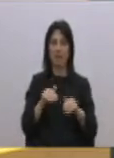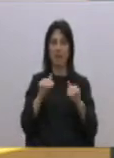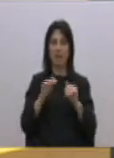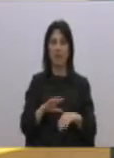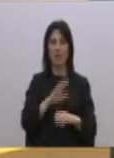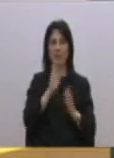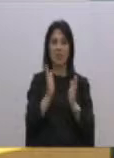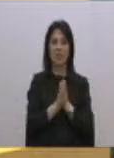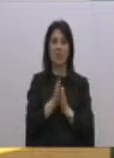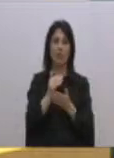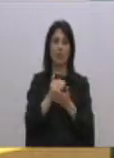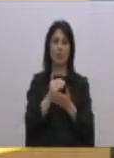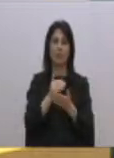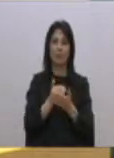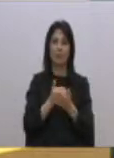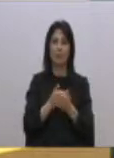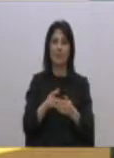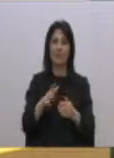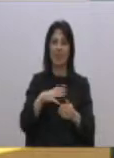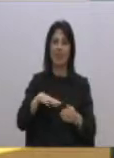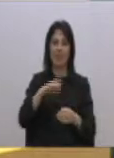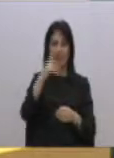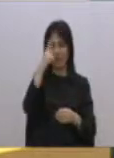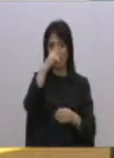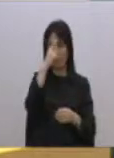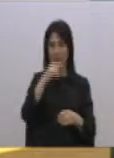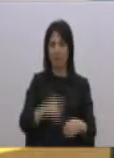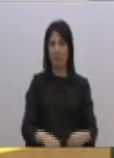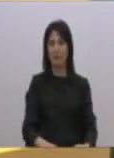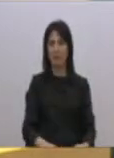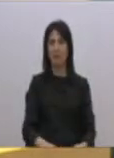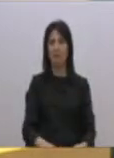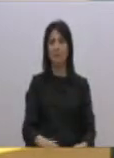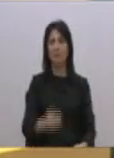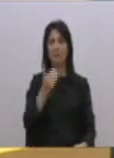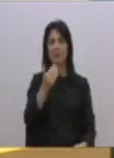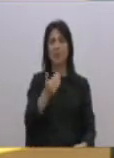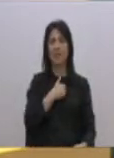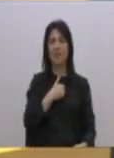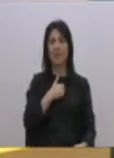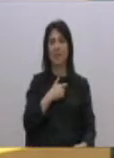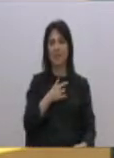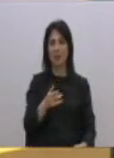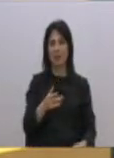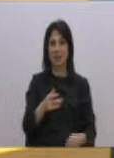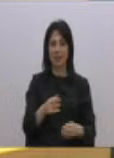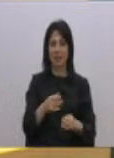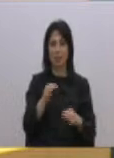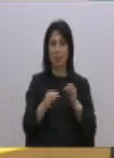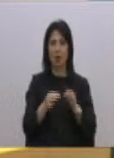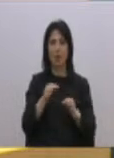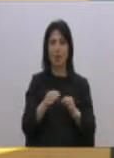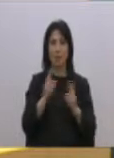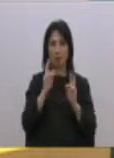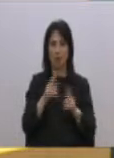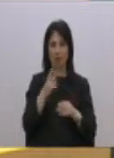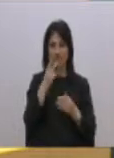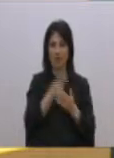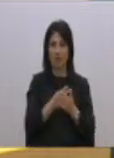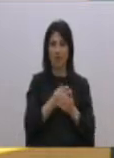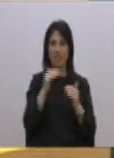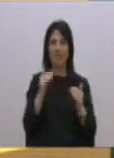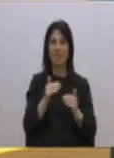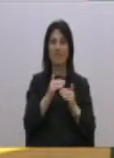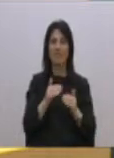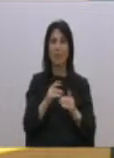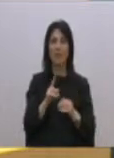მთელი სასამართლო კორპუსის ქვეყნის ბედს და მას გინდათ, რომ გადააყოლოთ. მოსამართლეობა რო არ იციან, ნახეთ და სიმღერაში რო